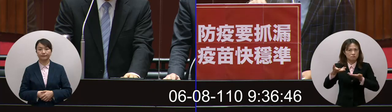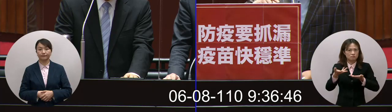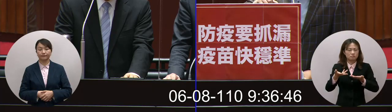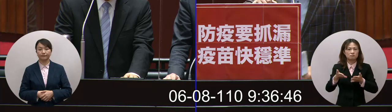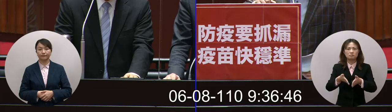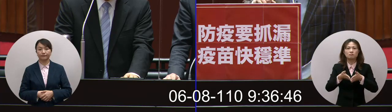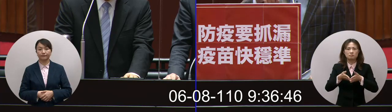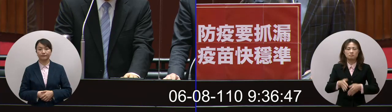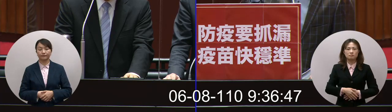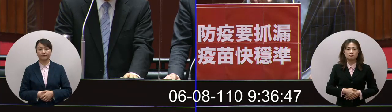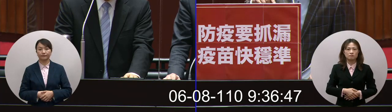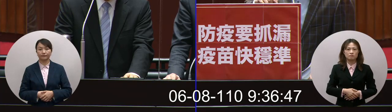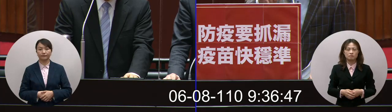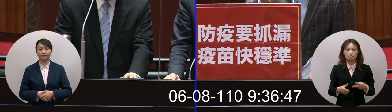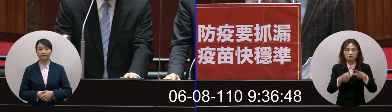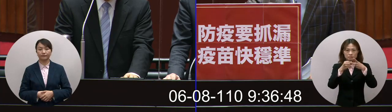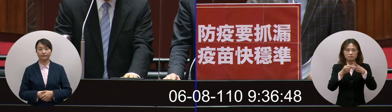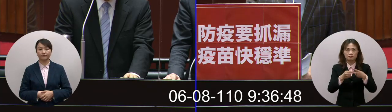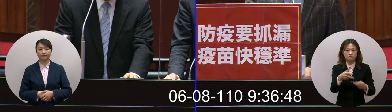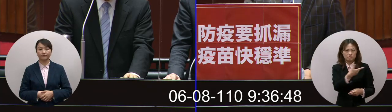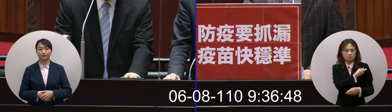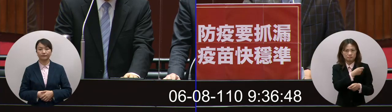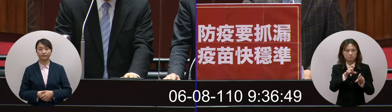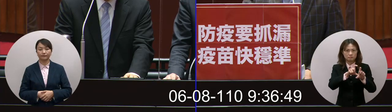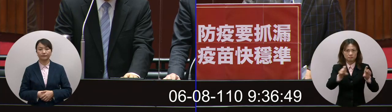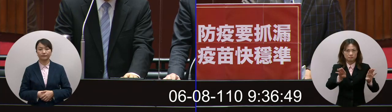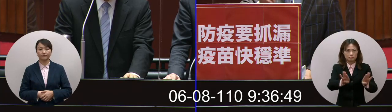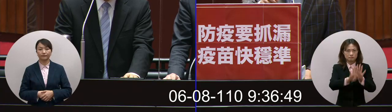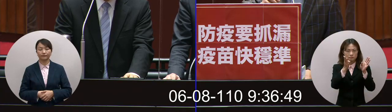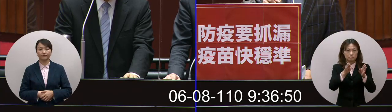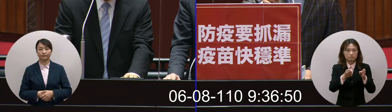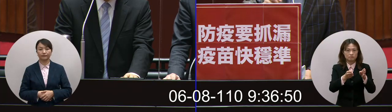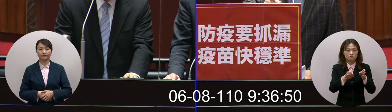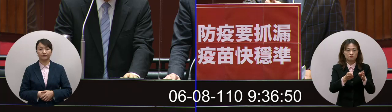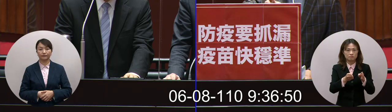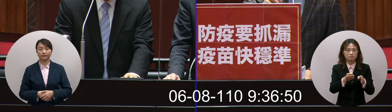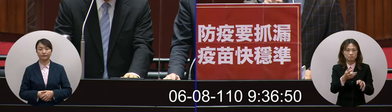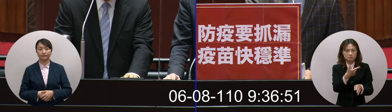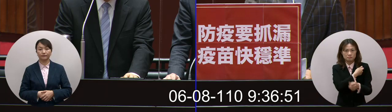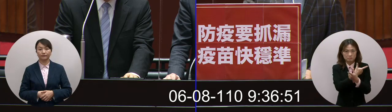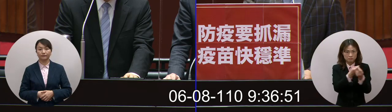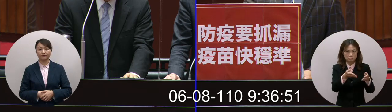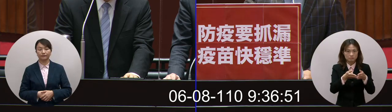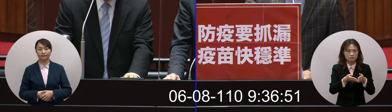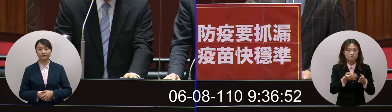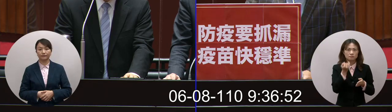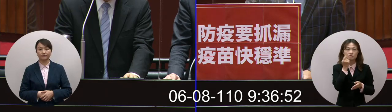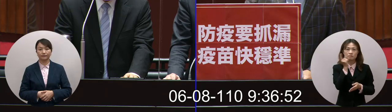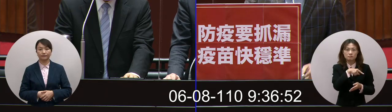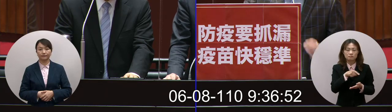开始全面施打吼，基层的诊所足重要，啊替因争取水电费，啊甲。